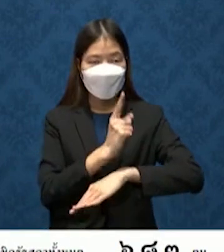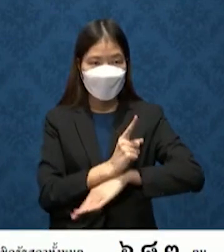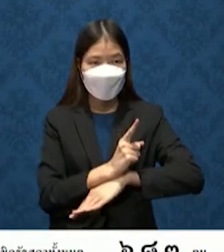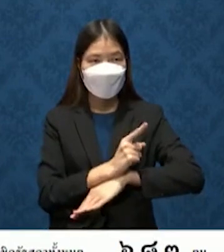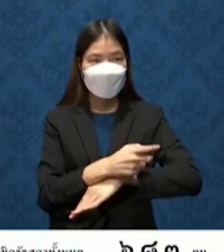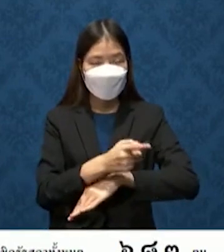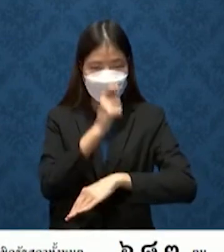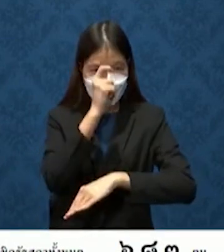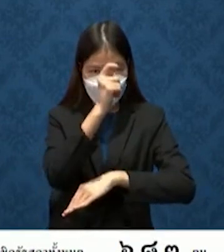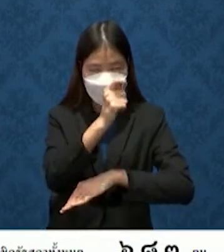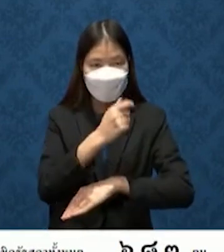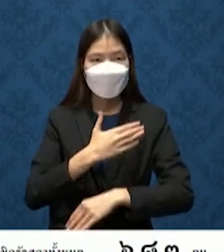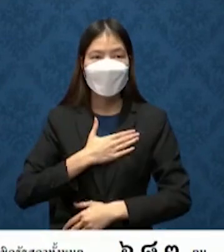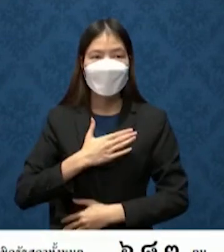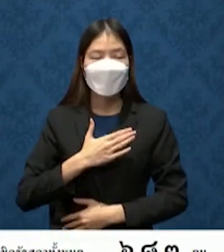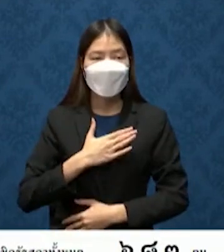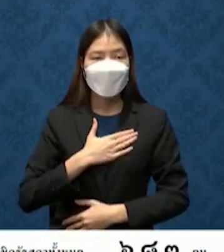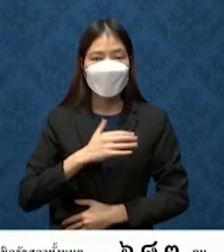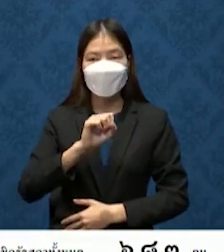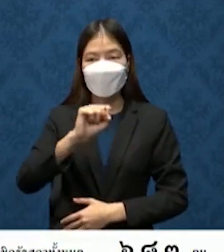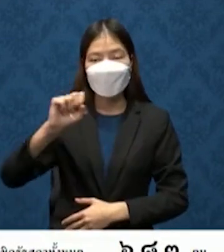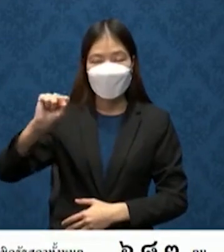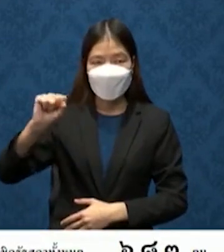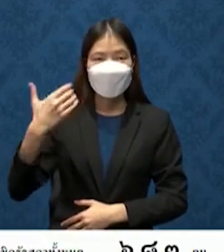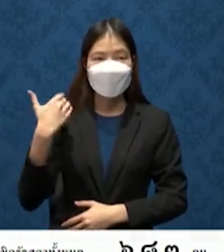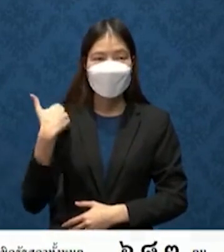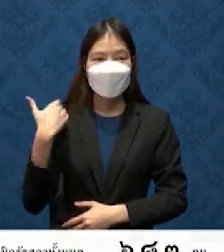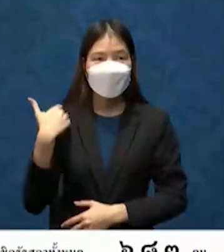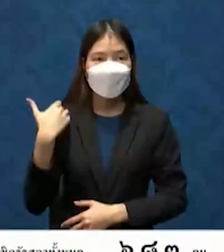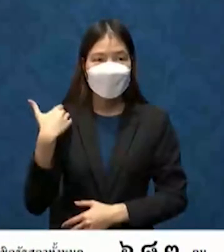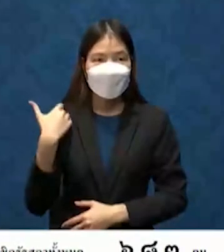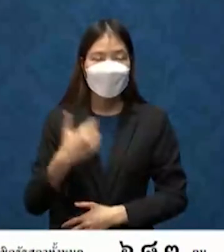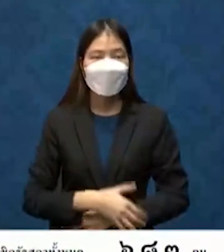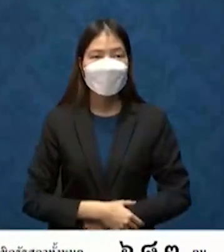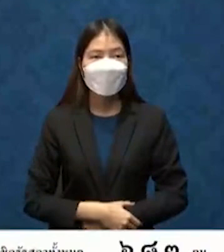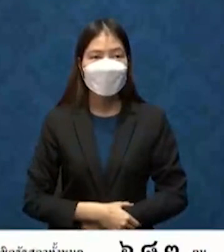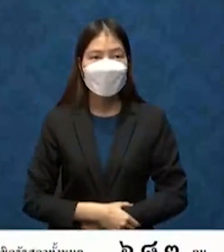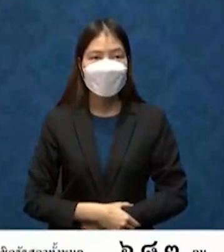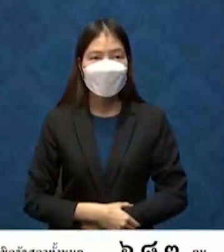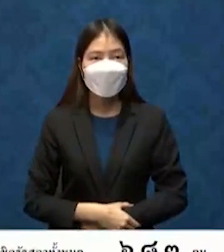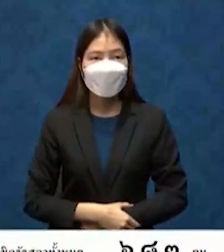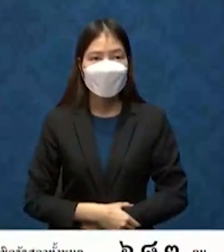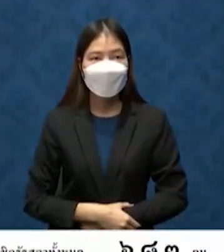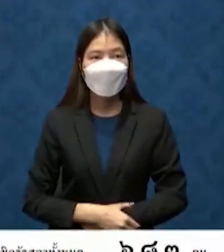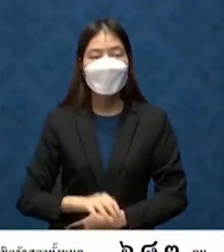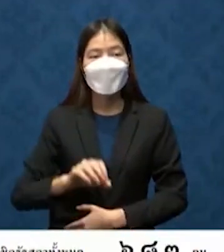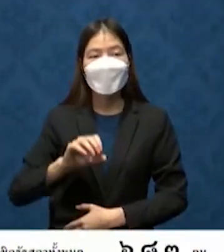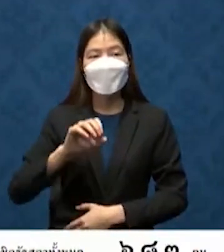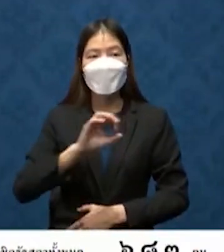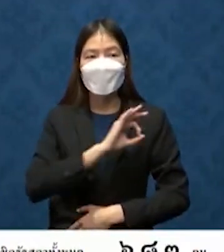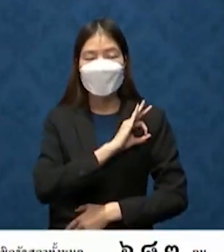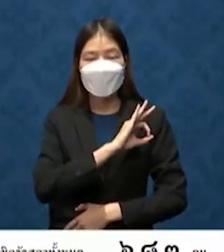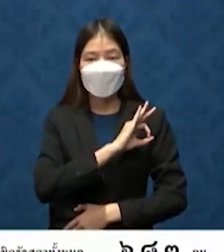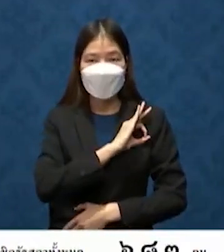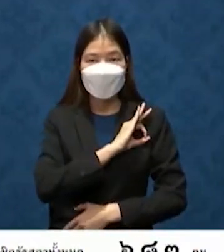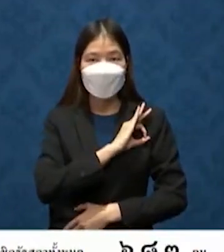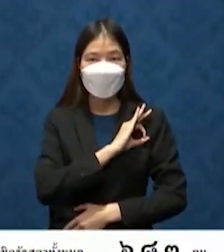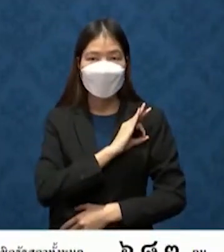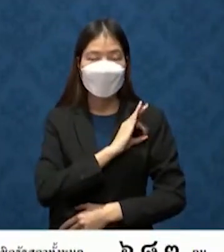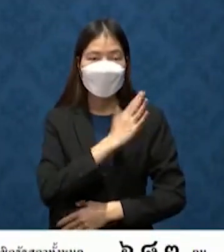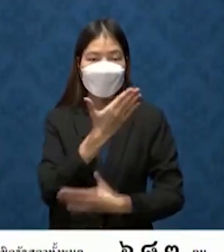ุผู้แนละสะดอน บญชีรายชื่อ พักกาวไกลในฐานะสมาชิกรัฐษภา